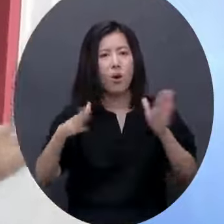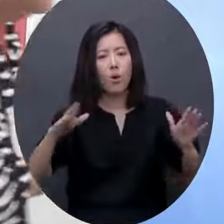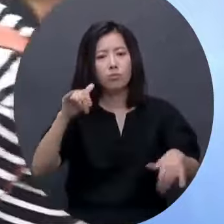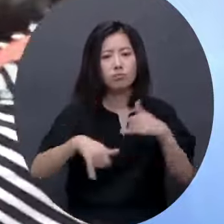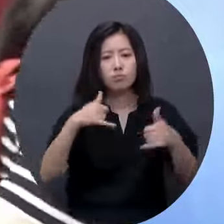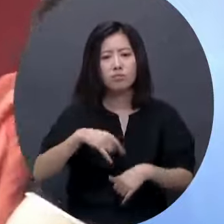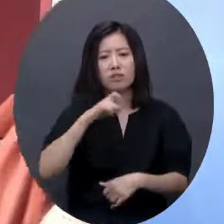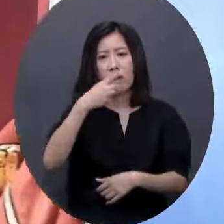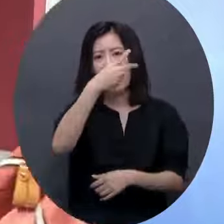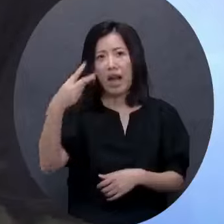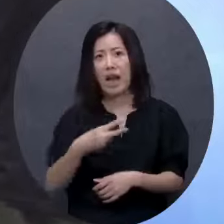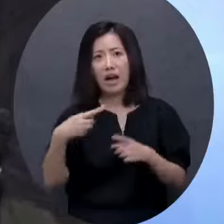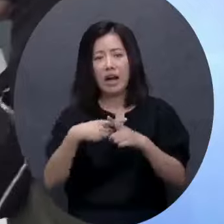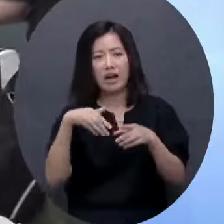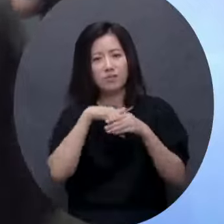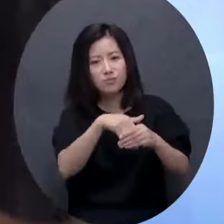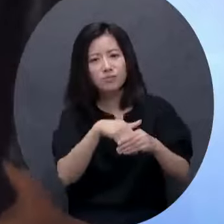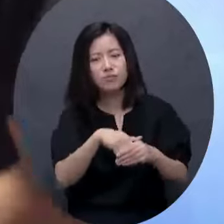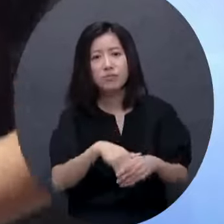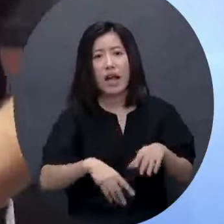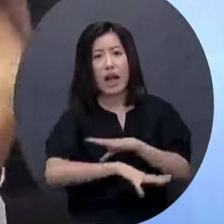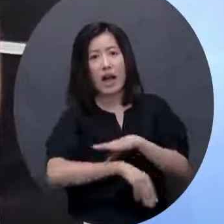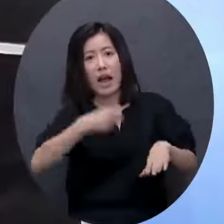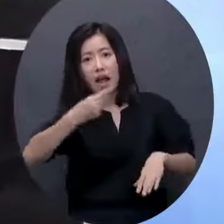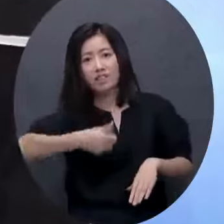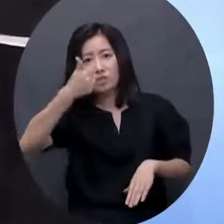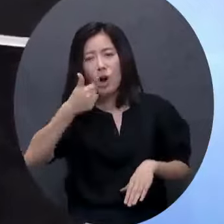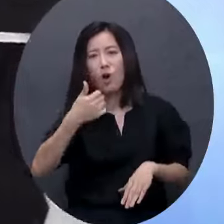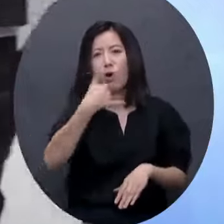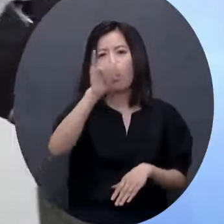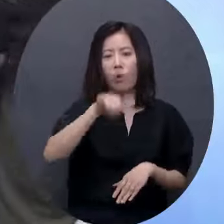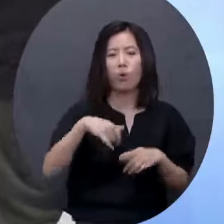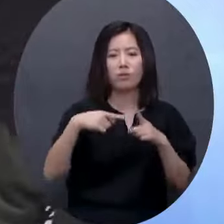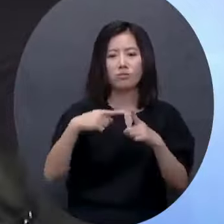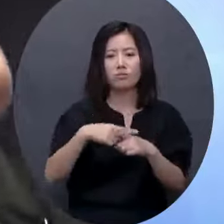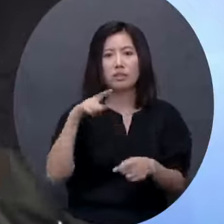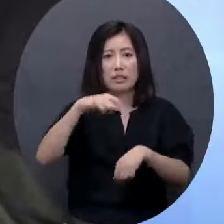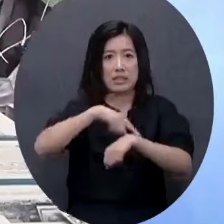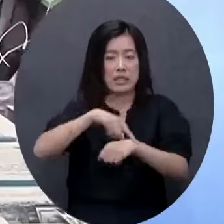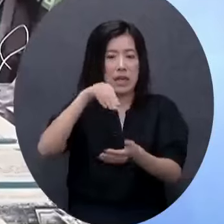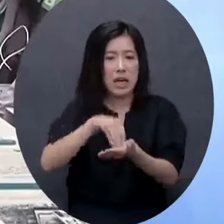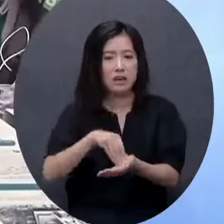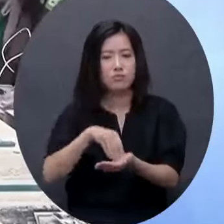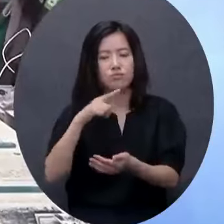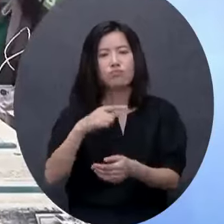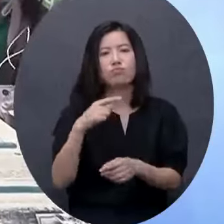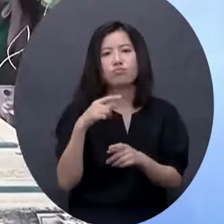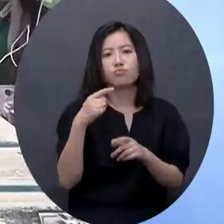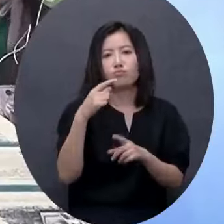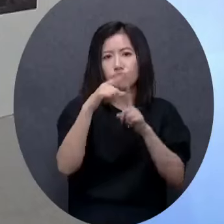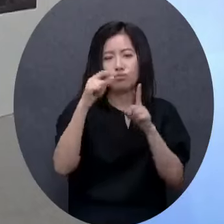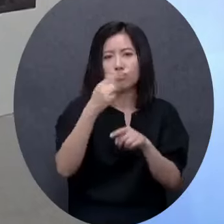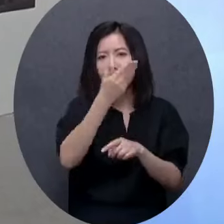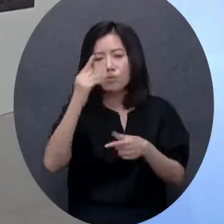收到接近20000份申請，中籤的大約6000個市民可以在指定時間以導賞形式參